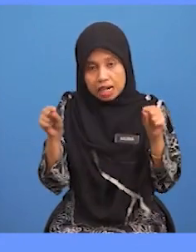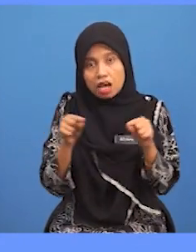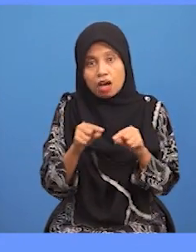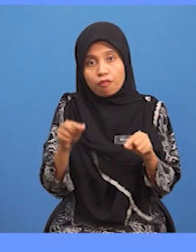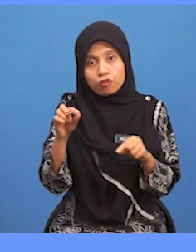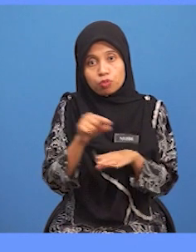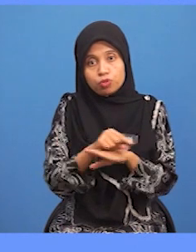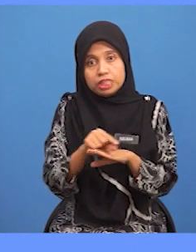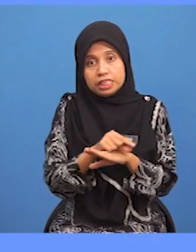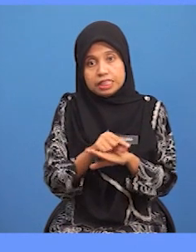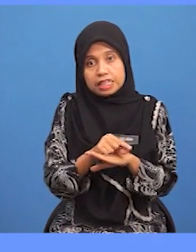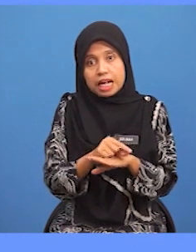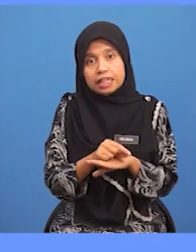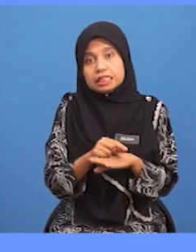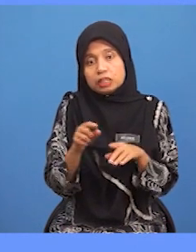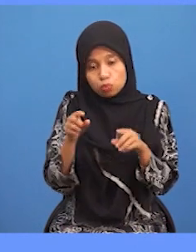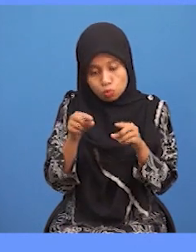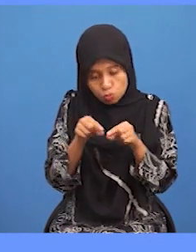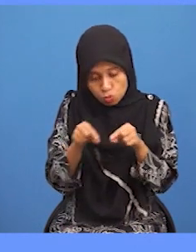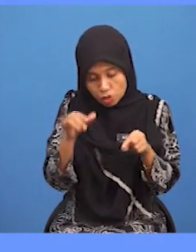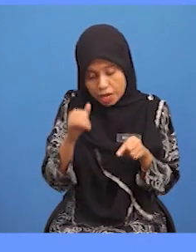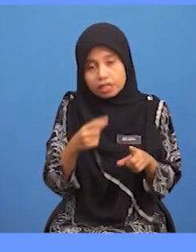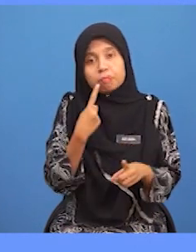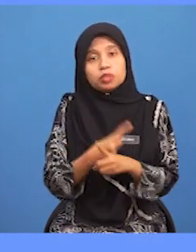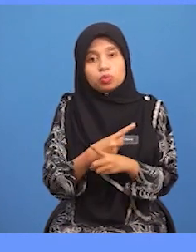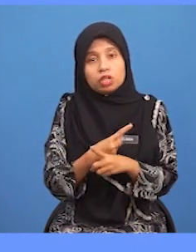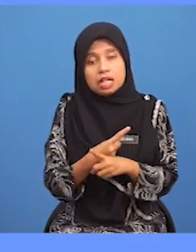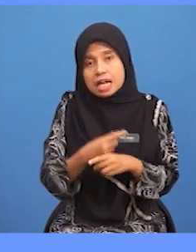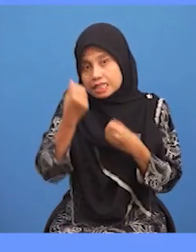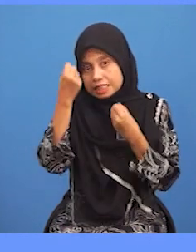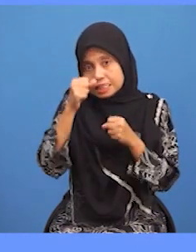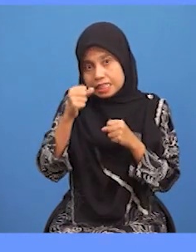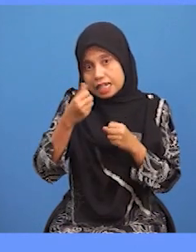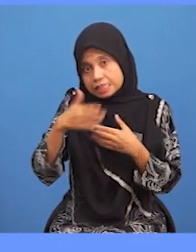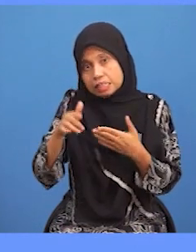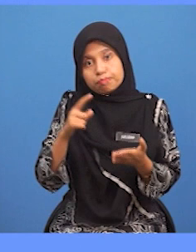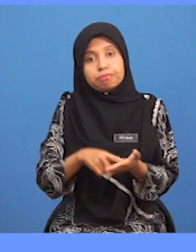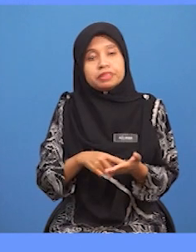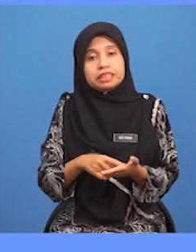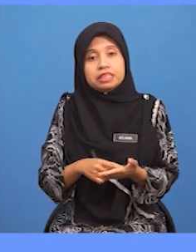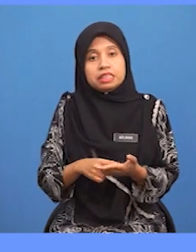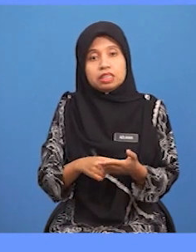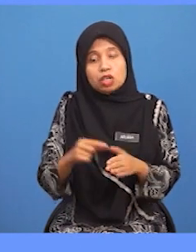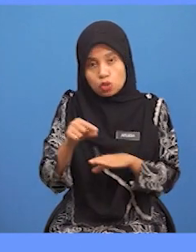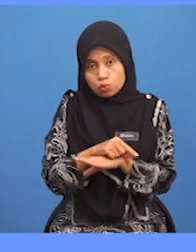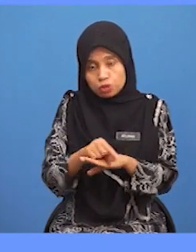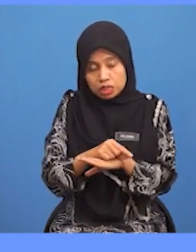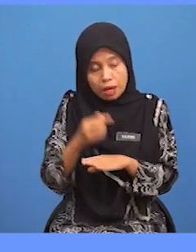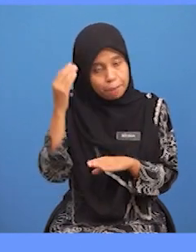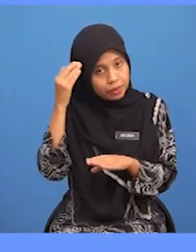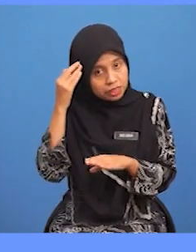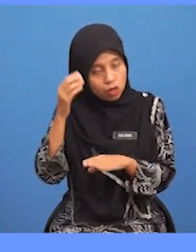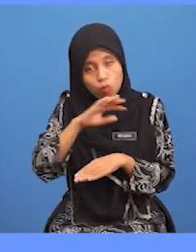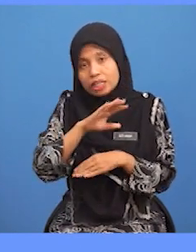titik pulang modal menggunakan skala yang tepat. Cuba murid-murid sediakan selepas ini. Gunakan